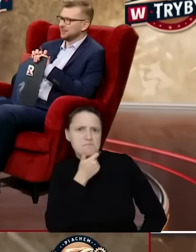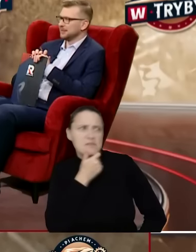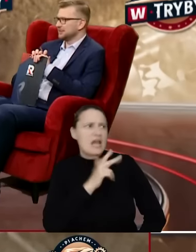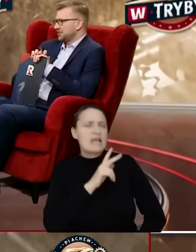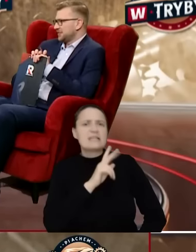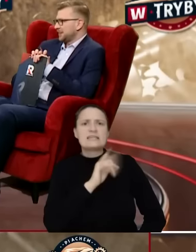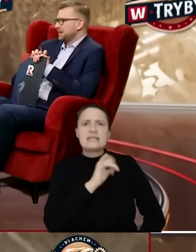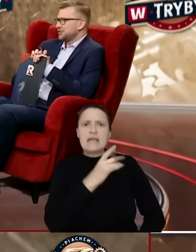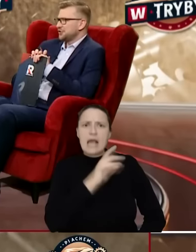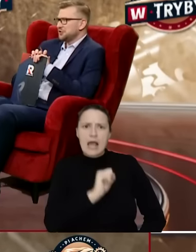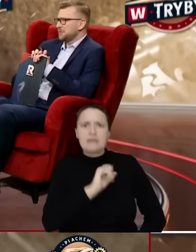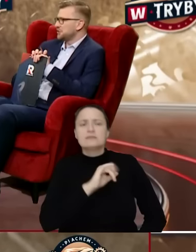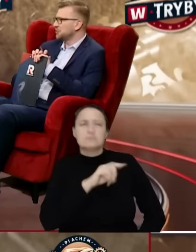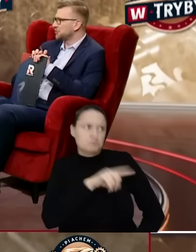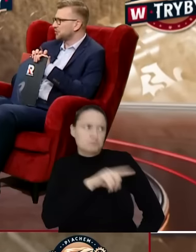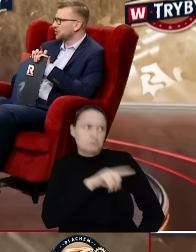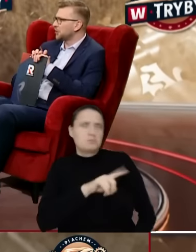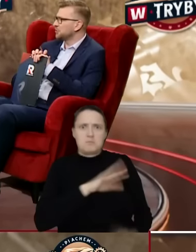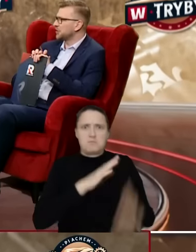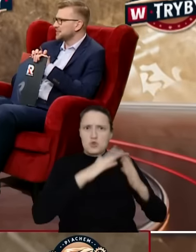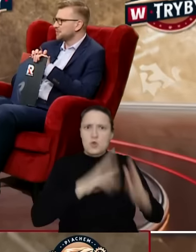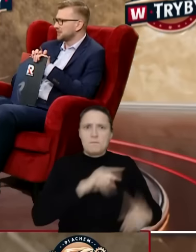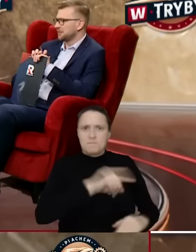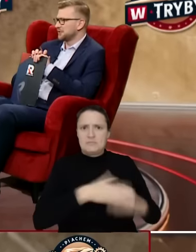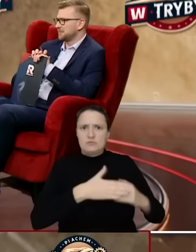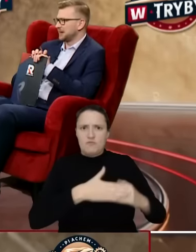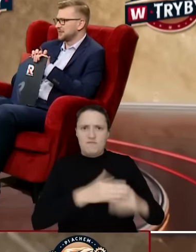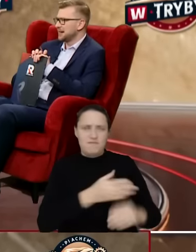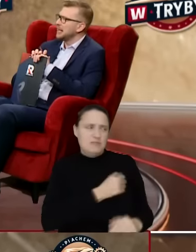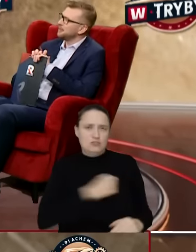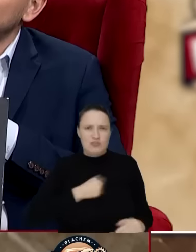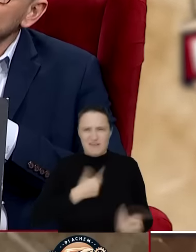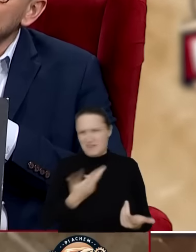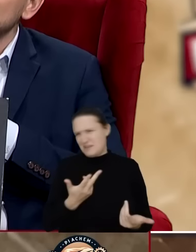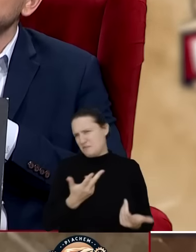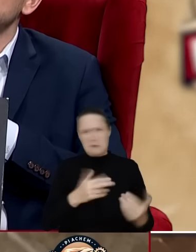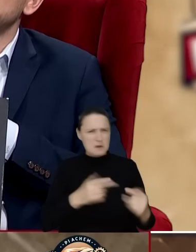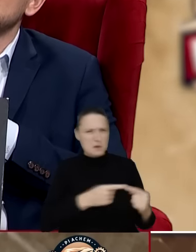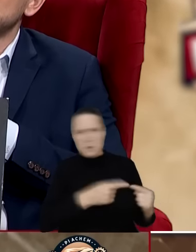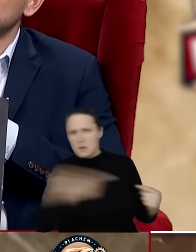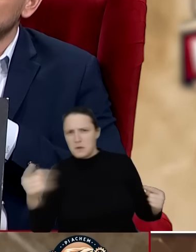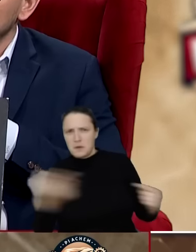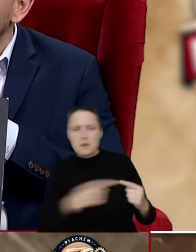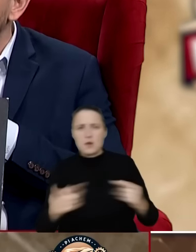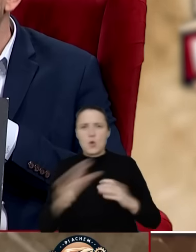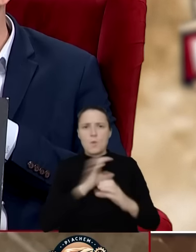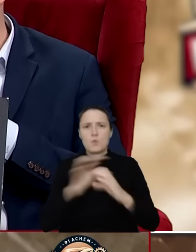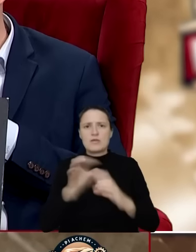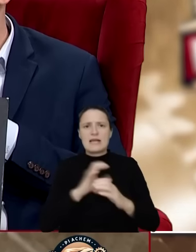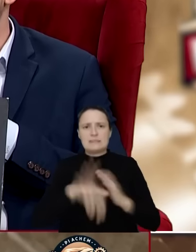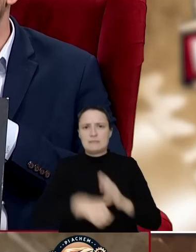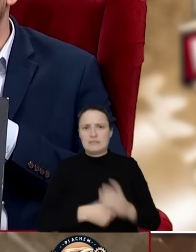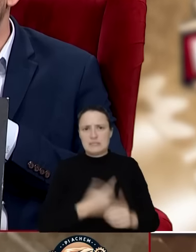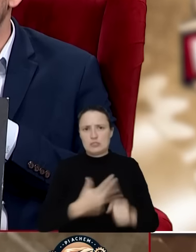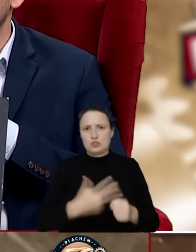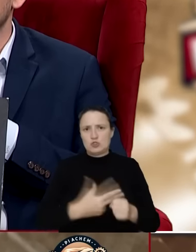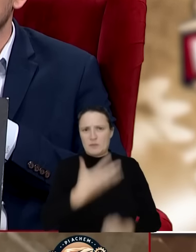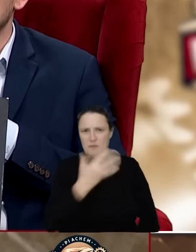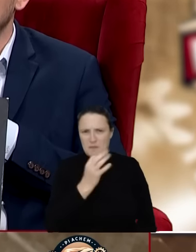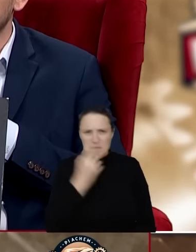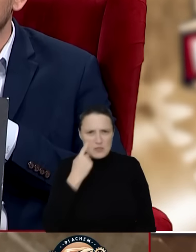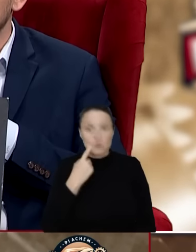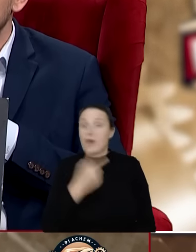Warszawą? Przecież to jest raptem 35 minut drogi komunikacją miejską, jak się sprawdza. No ale nie, ale muszą brać dwie dopłaty, prawie